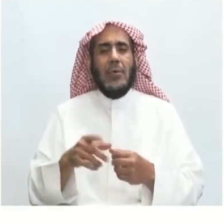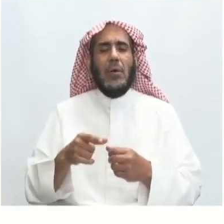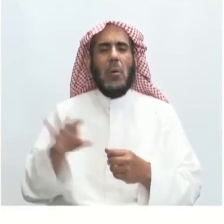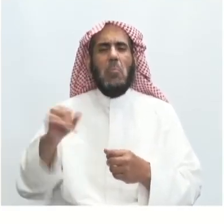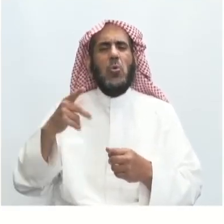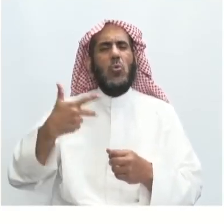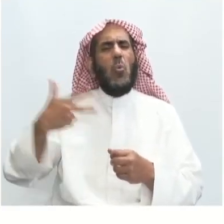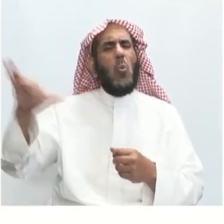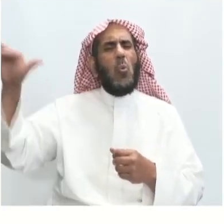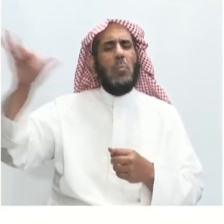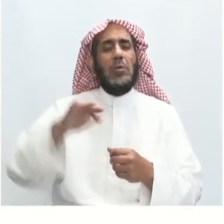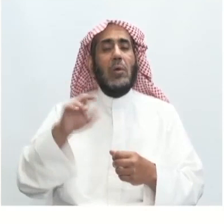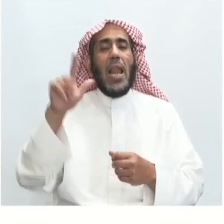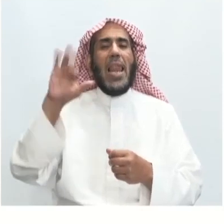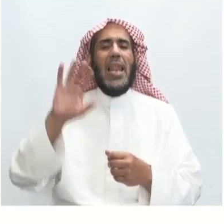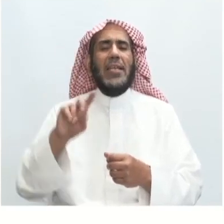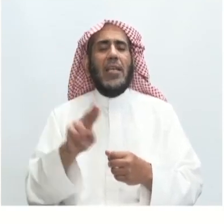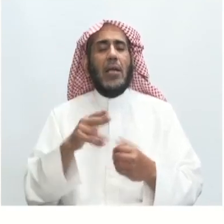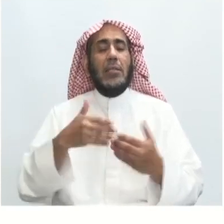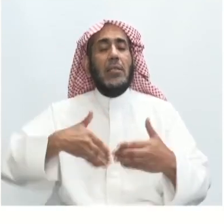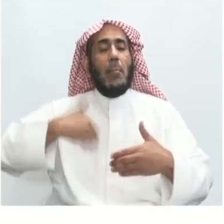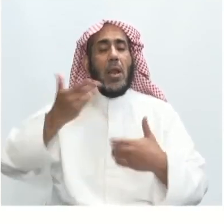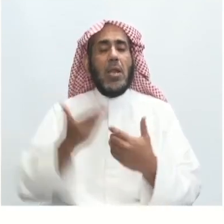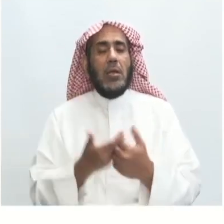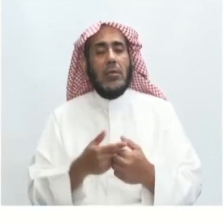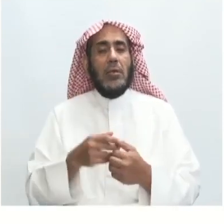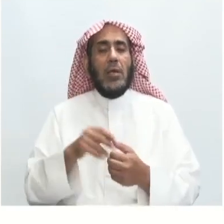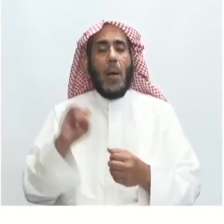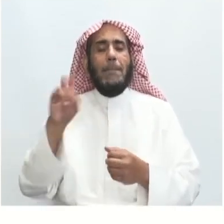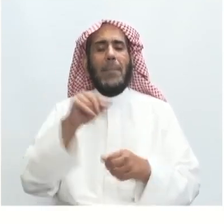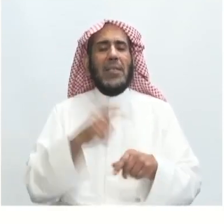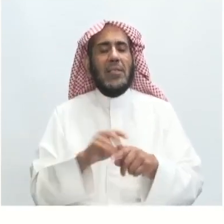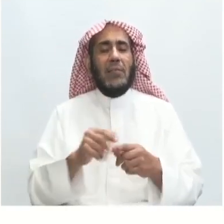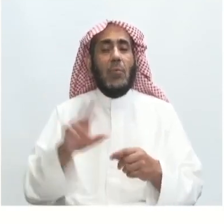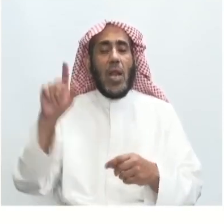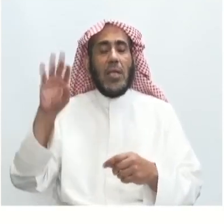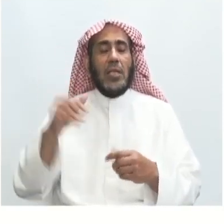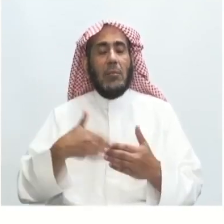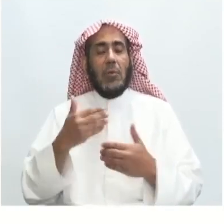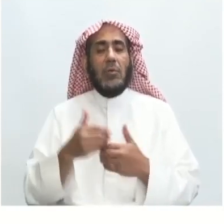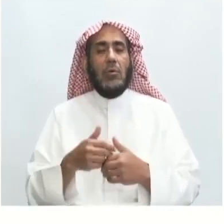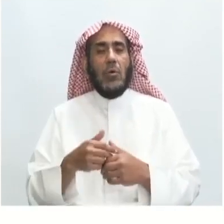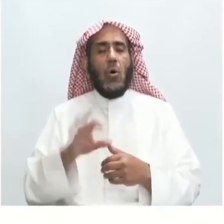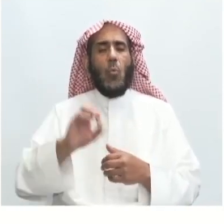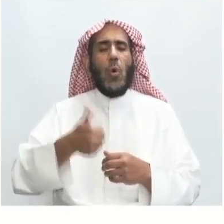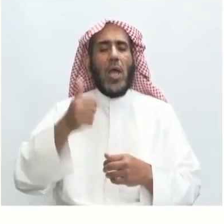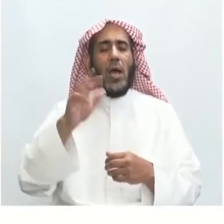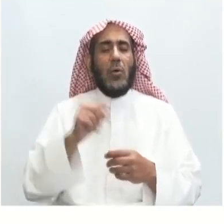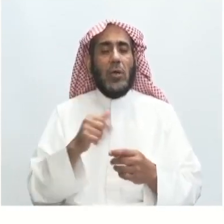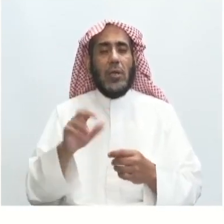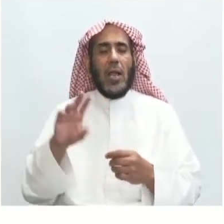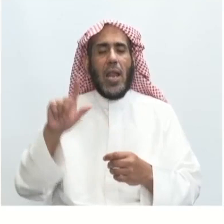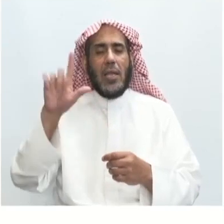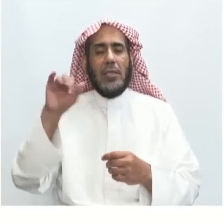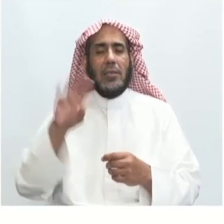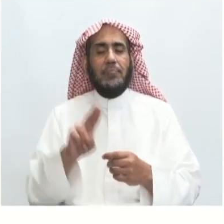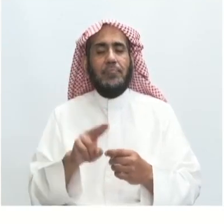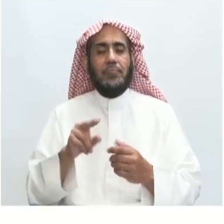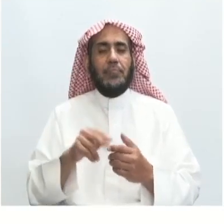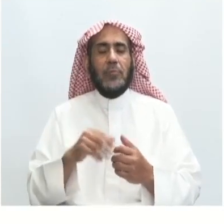غربته ليت طبعا متى هنا استفهام وليت هنا التمني ويهل النداء ليت